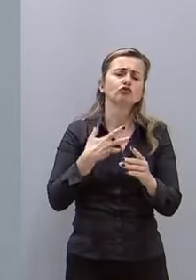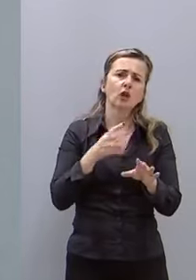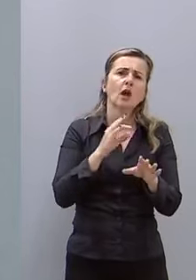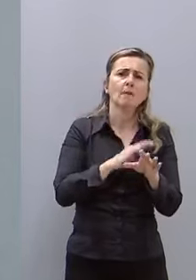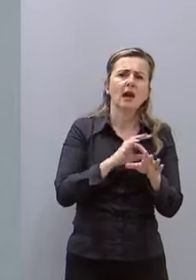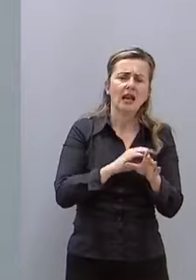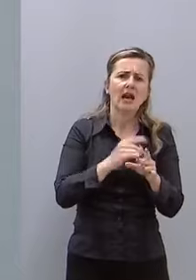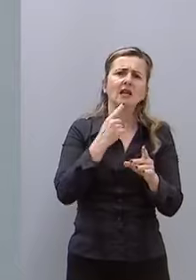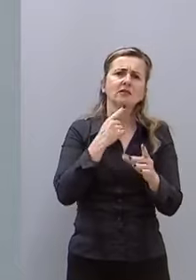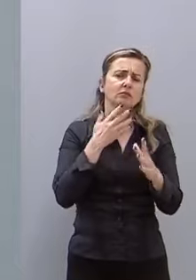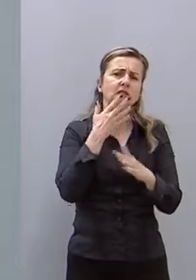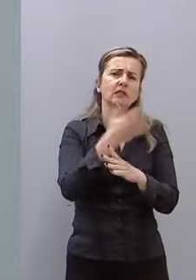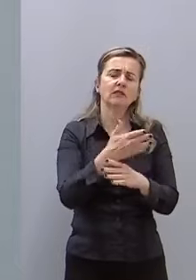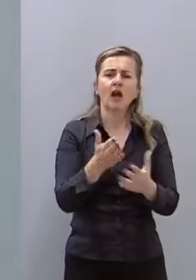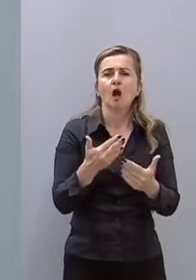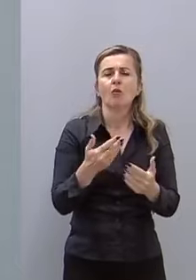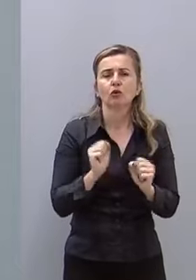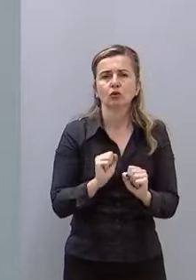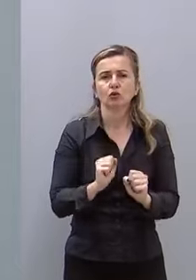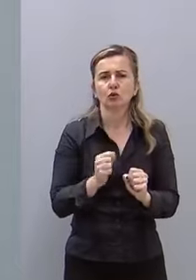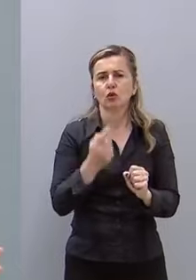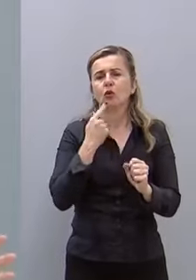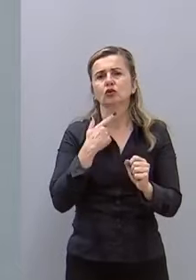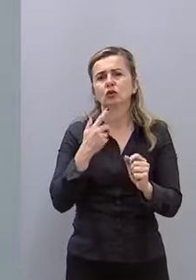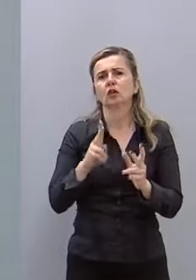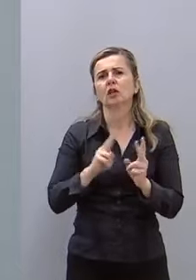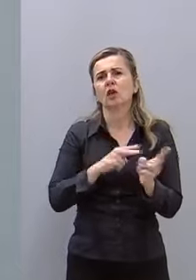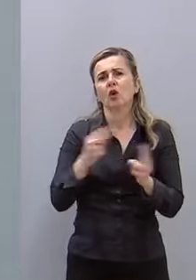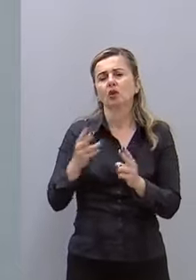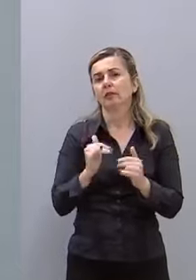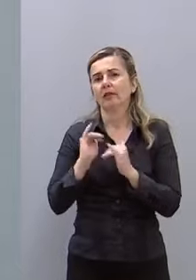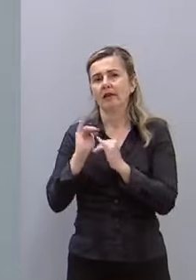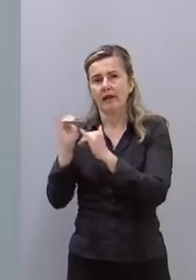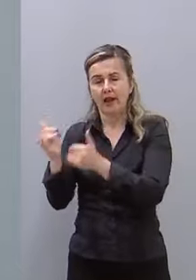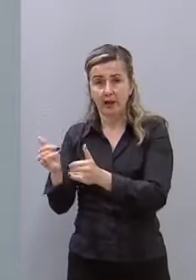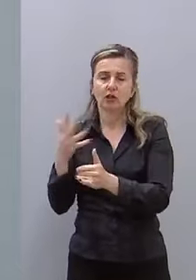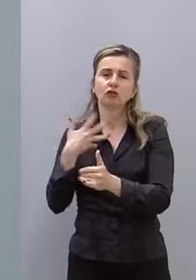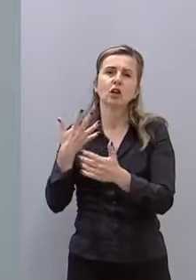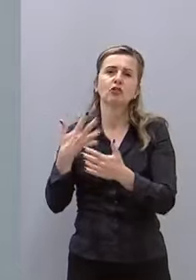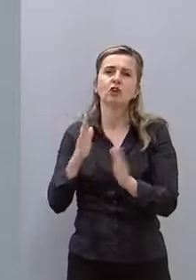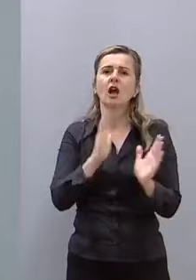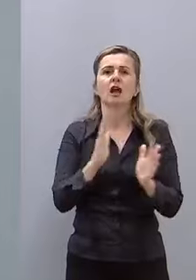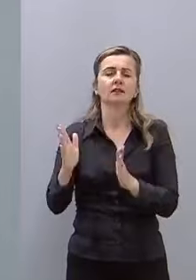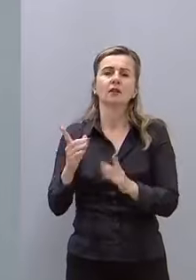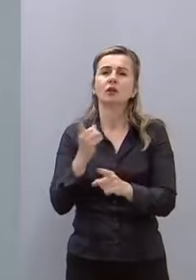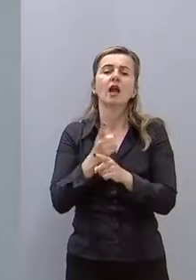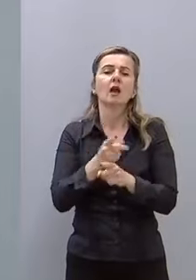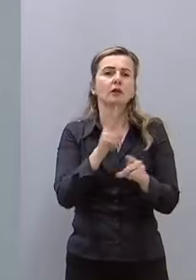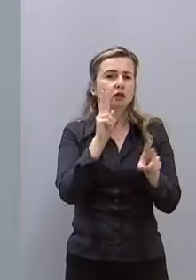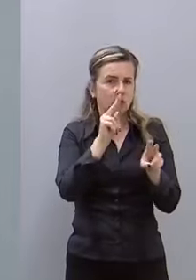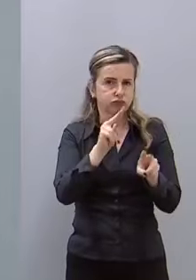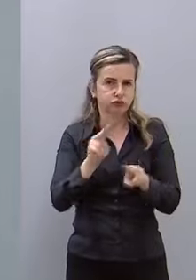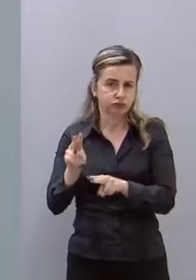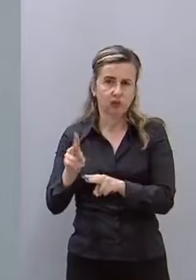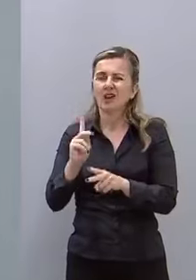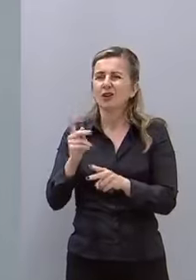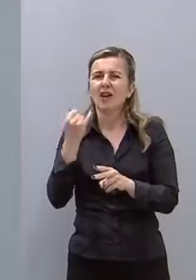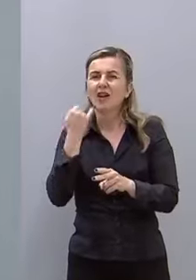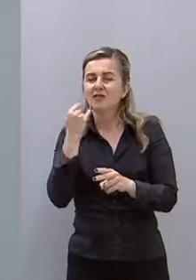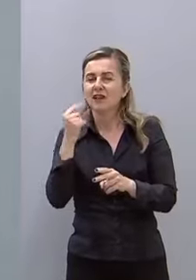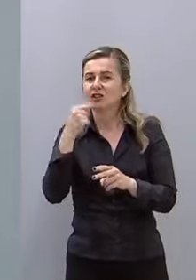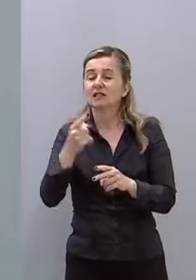che vanno pronto soccorso quelli dell'ospedale che escono quindi ci sono già delle categorie che vanno comunque monitorate e quindi non è facile dire faccio i tamponi a